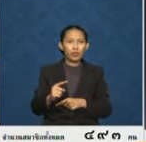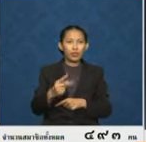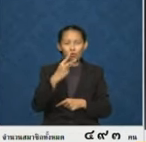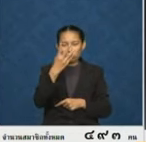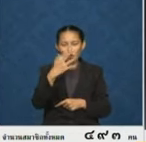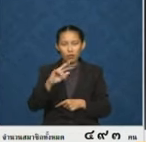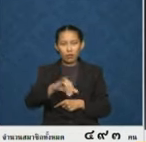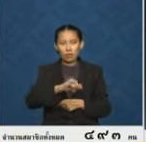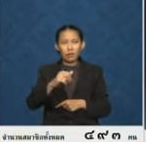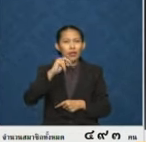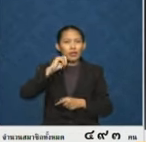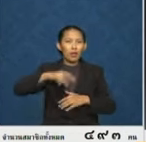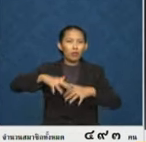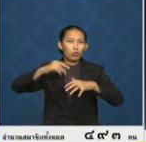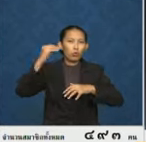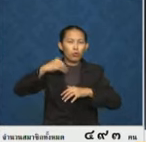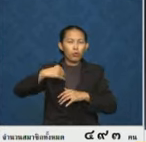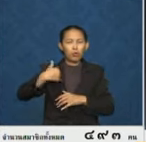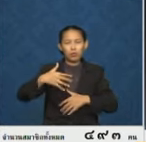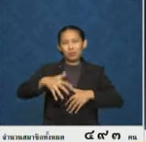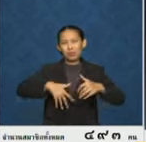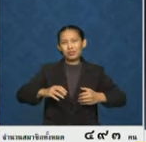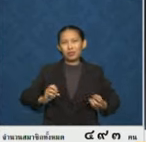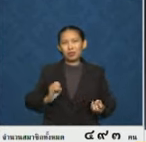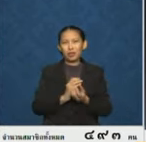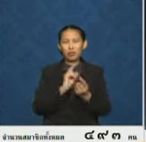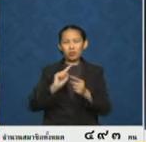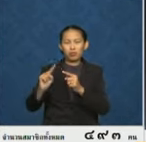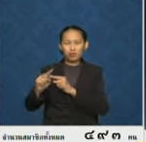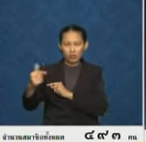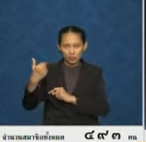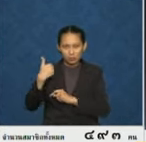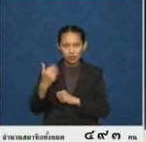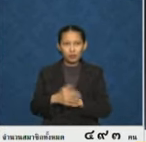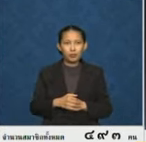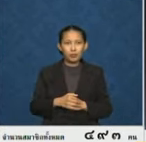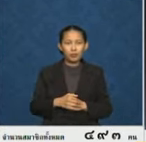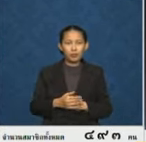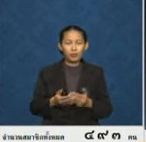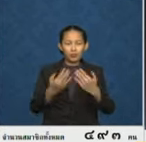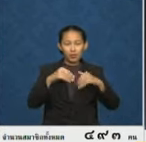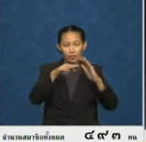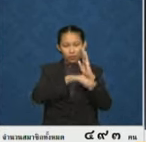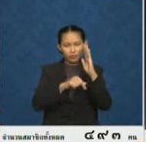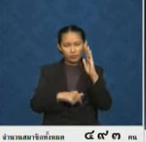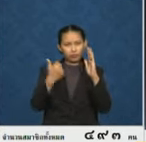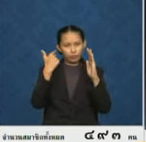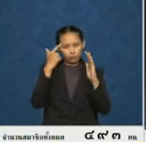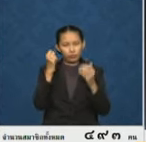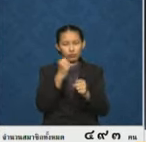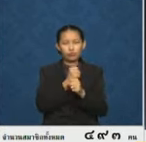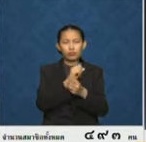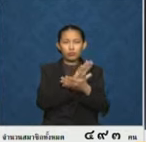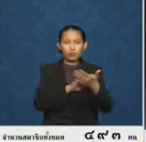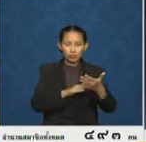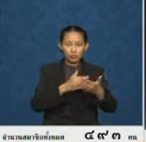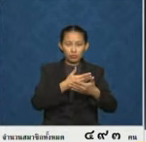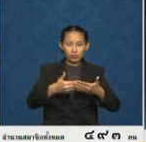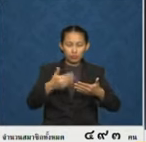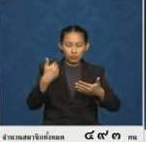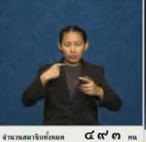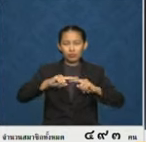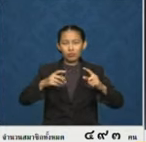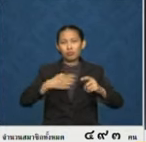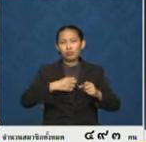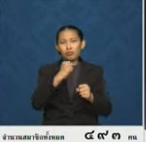ครับน้ำท่งผังเป็นประจำนะครับประชาชนได้รับความเดือดร้อนหลายร้อยหลังคาเรือนนะครับอ่าในขั้นตอนนี้ผมทราบว่ากำลังทำแบบอยู่นะครับแต่อยากให้ท่านเร่ง